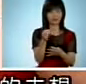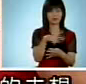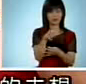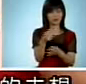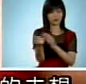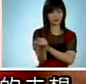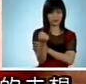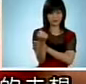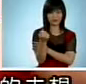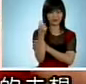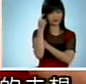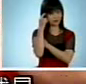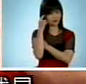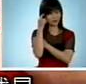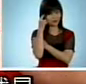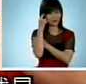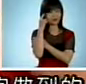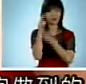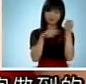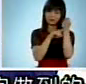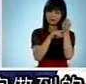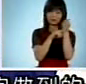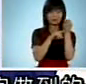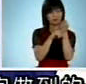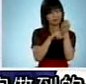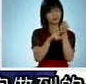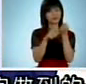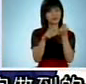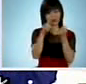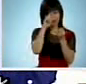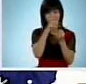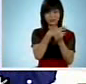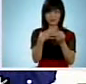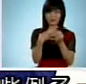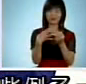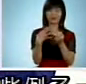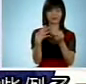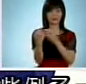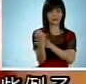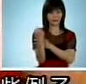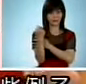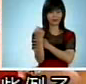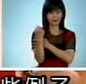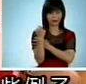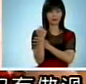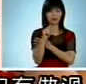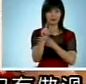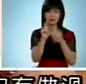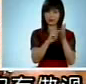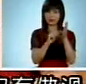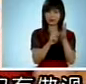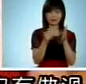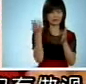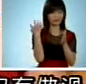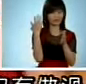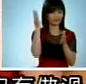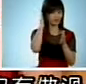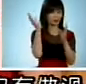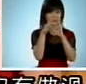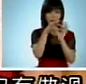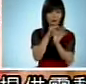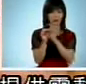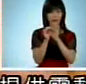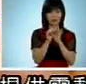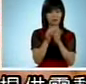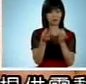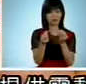所以我们尽量的去想啊，尽量去想，就是希望说我们能够做到的，我们这些我刚刚讲的这些例子哈，过去的听奥都没有做